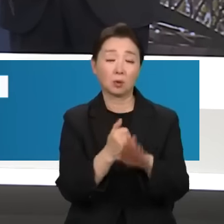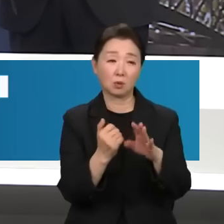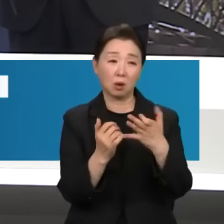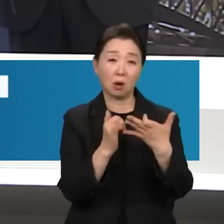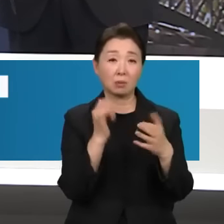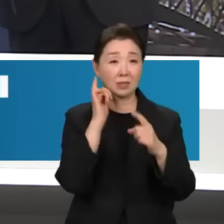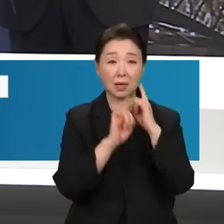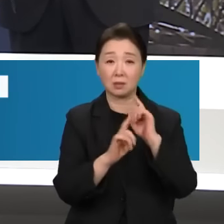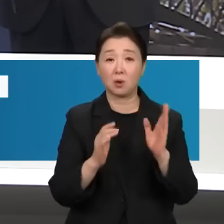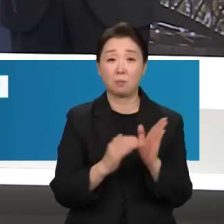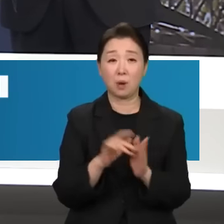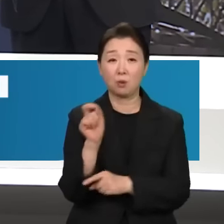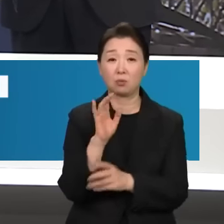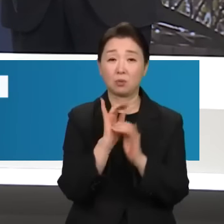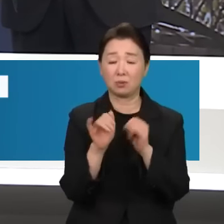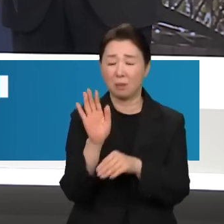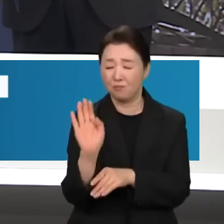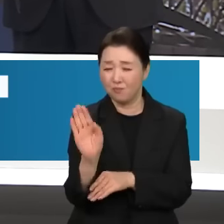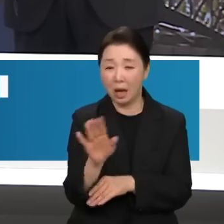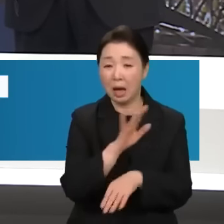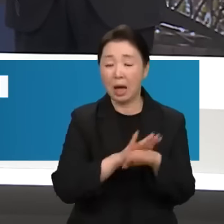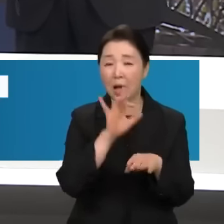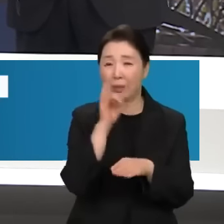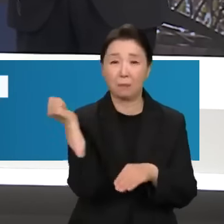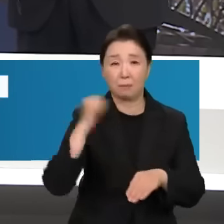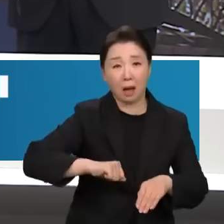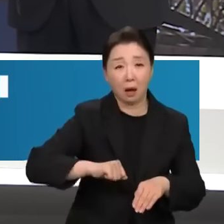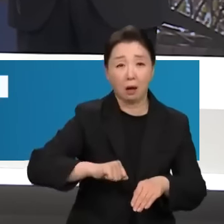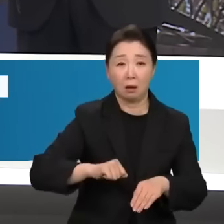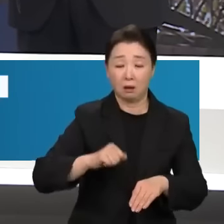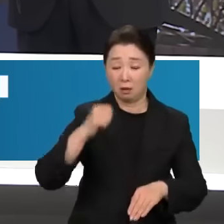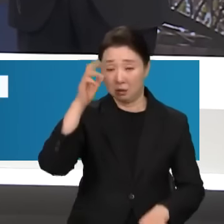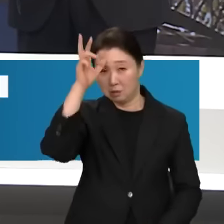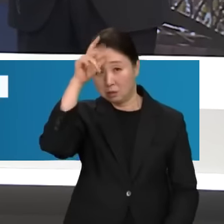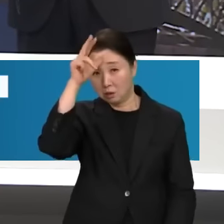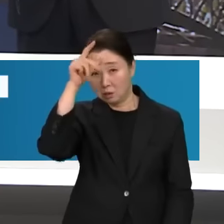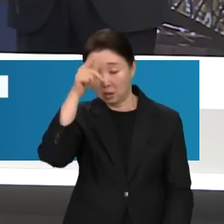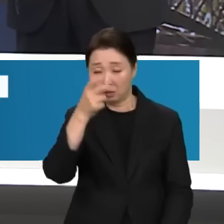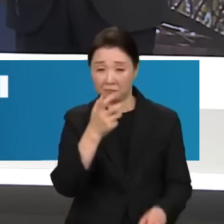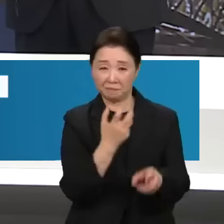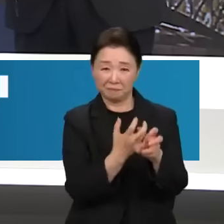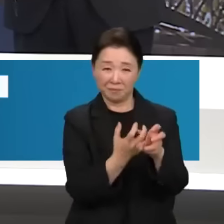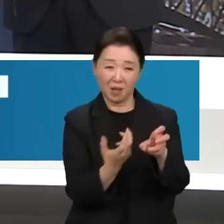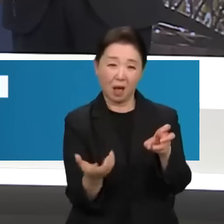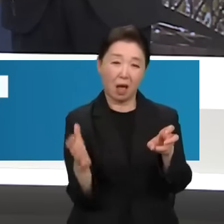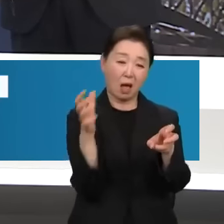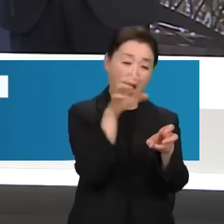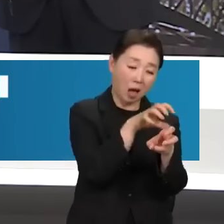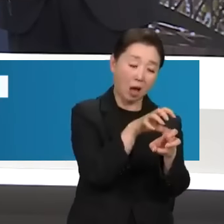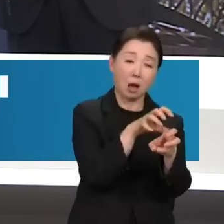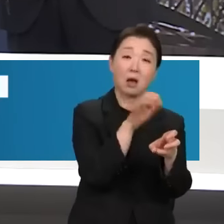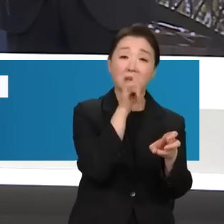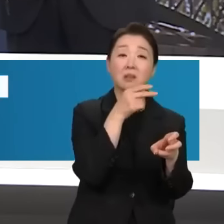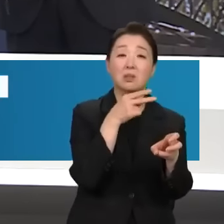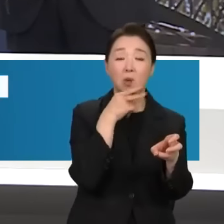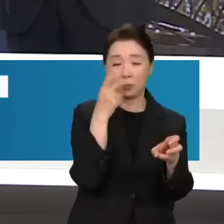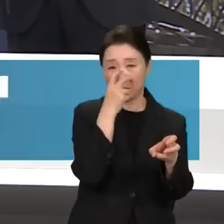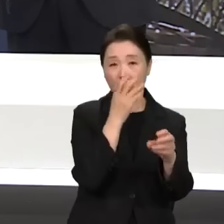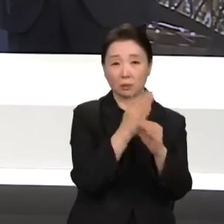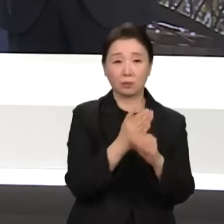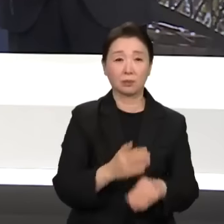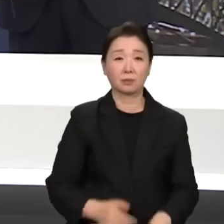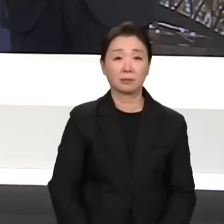다쳤습니다 운전자는 브레이크가 말을 듣지 않았다고 했는데 경찰은 차량의 화물을 너무 많이 실었던 건 아닌지 조사하고